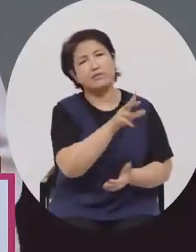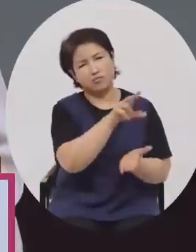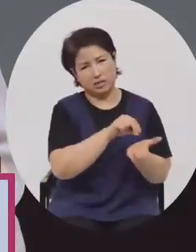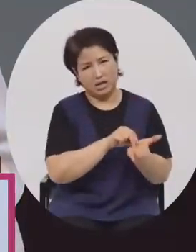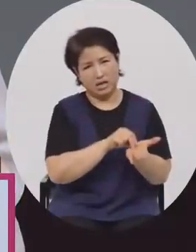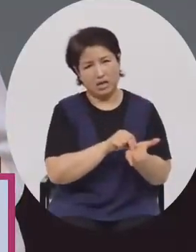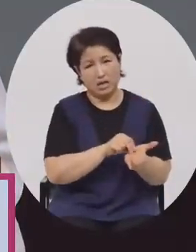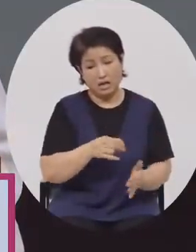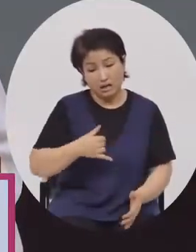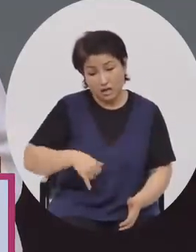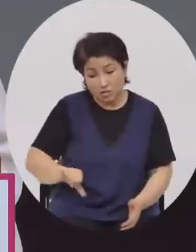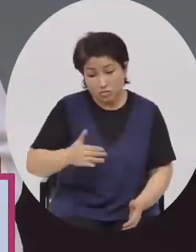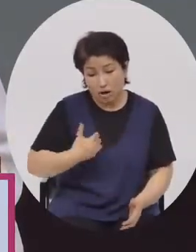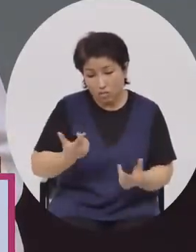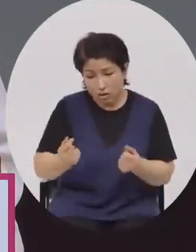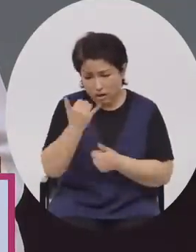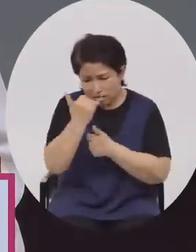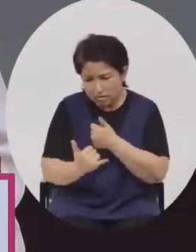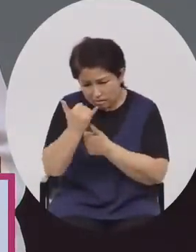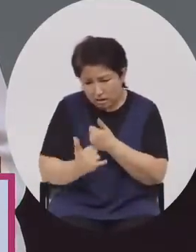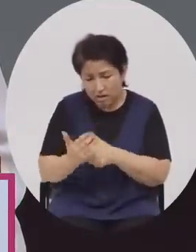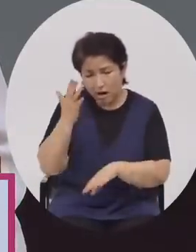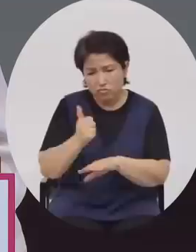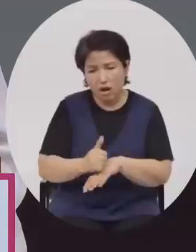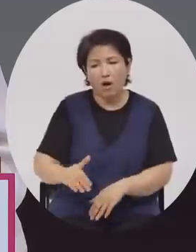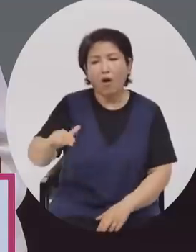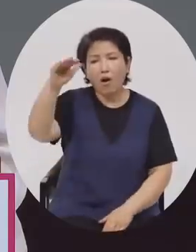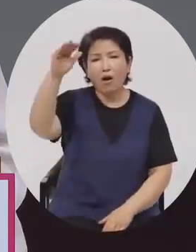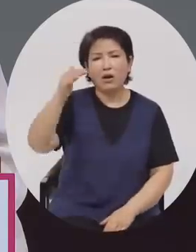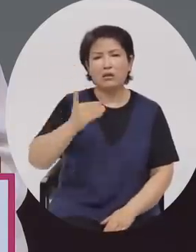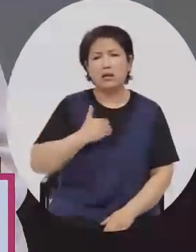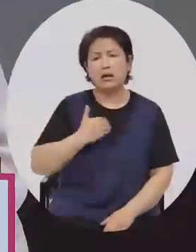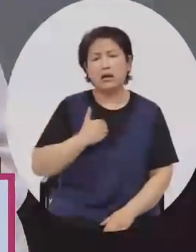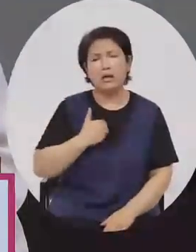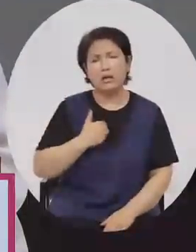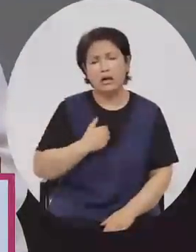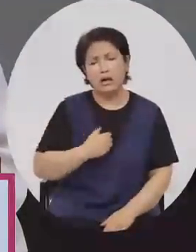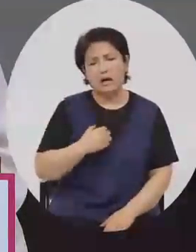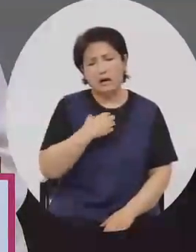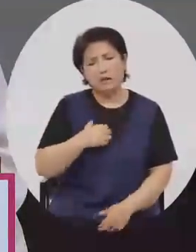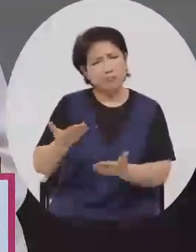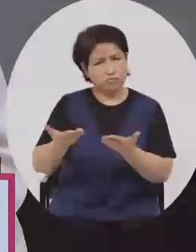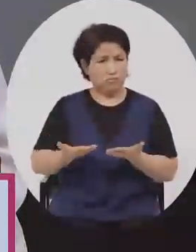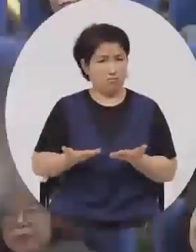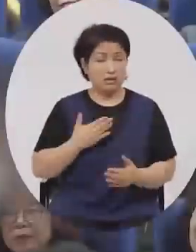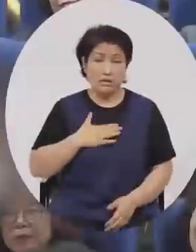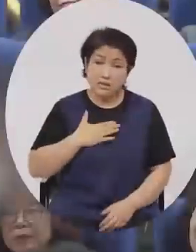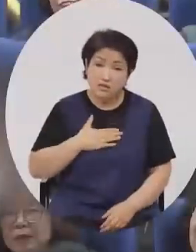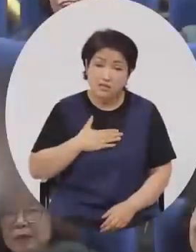게 이게 나중에 끝에 가서는 속썩입니다. 아시겠어요? 예.